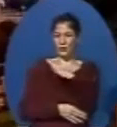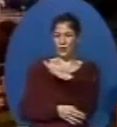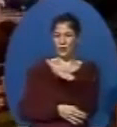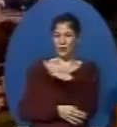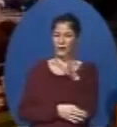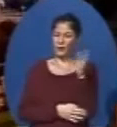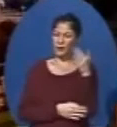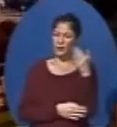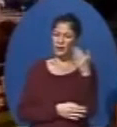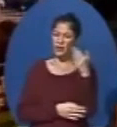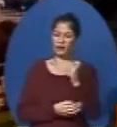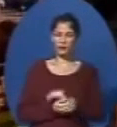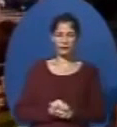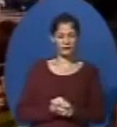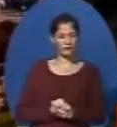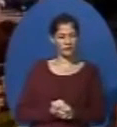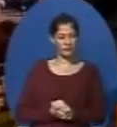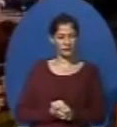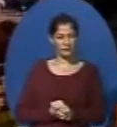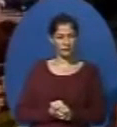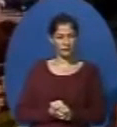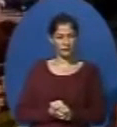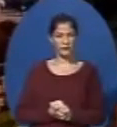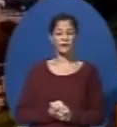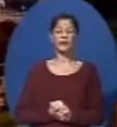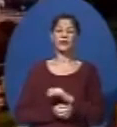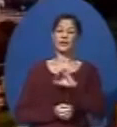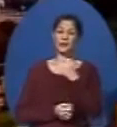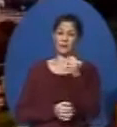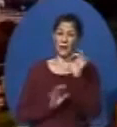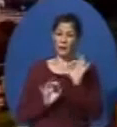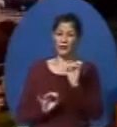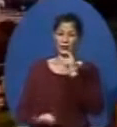למי? סכנה למדינה. אז